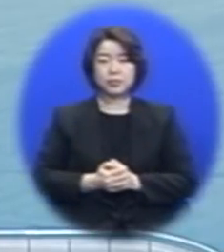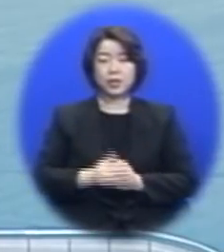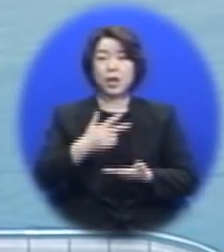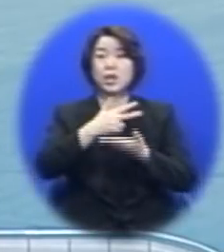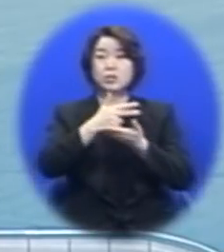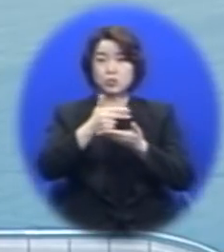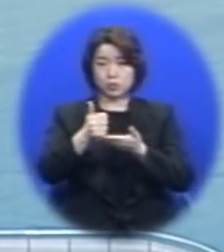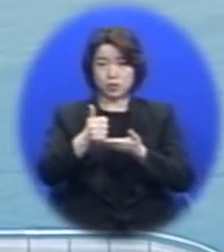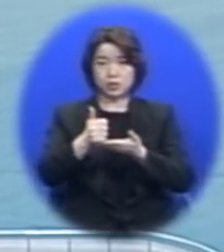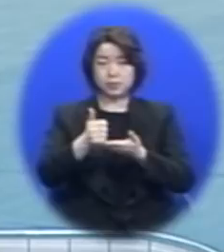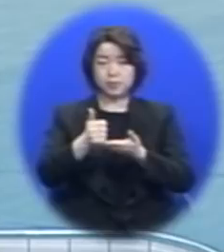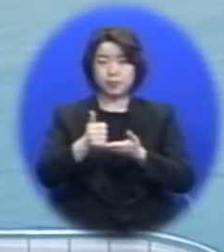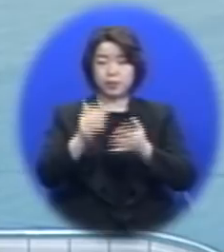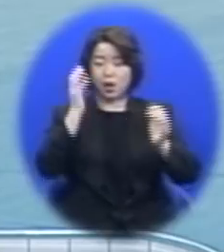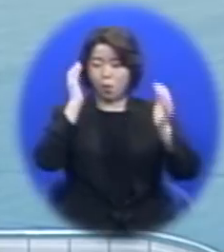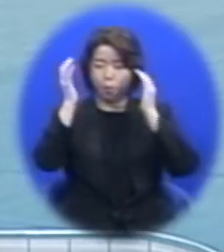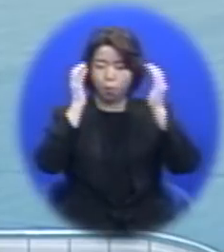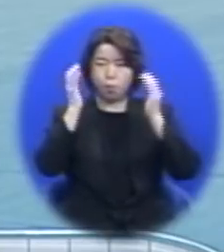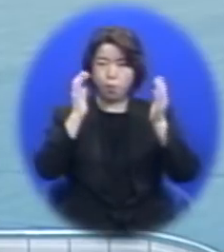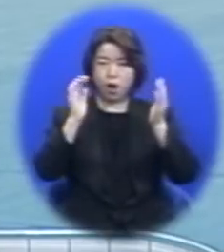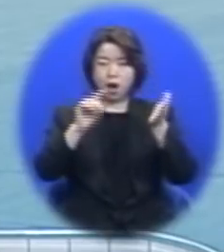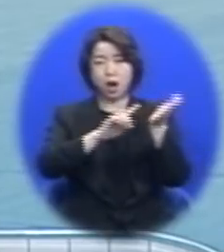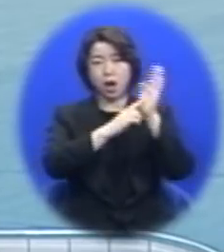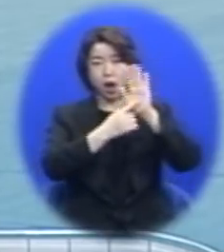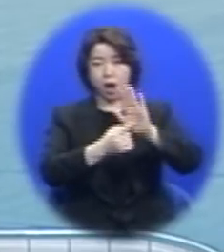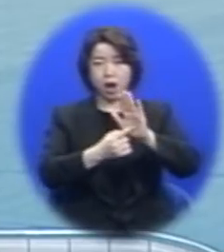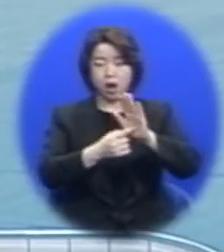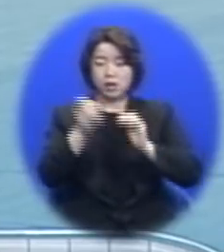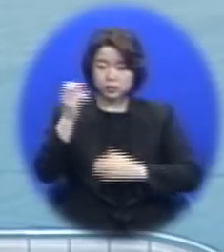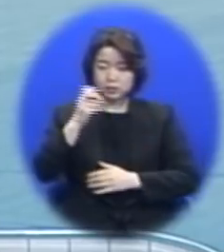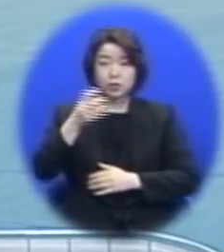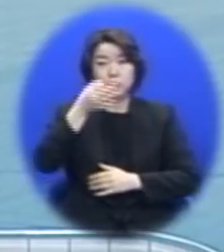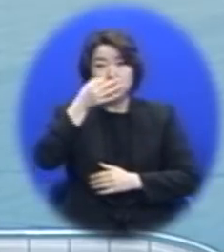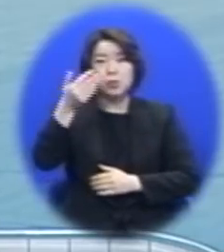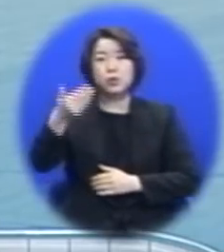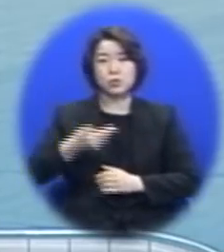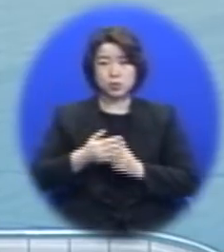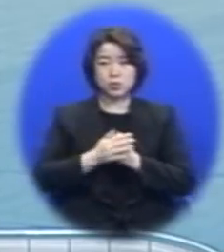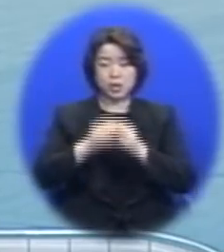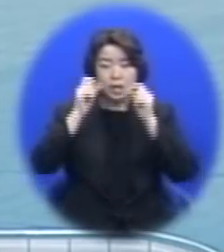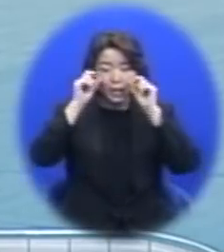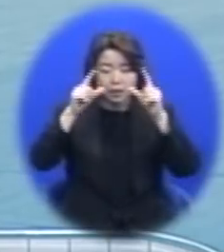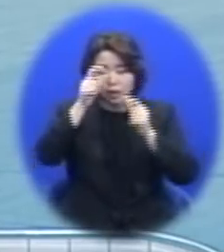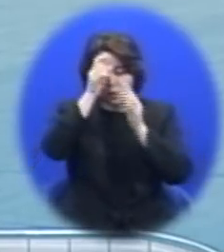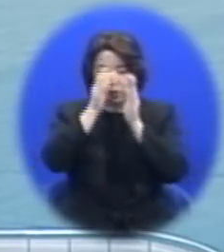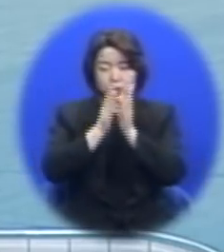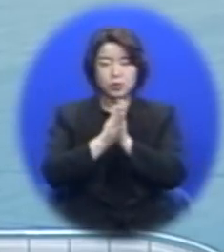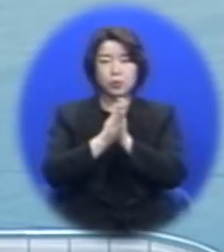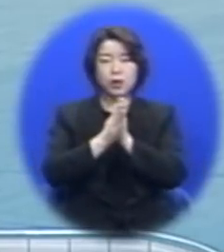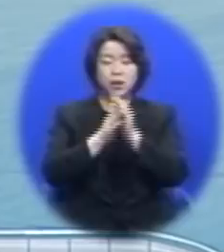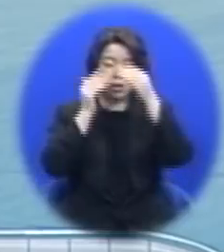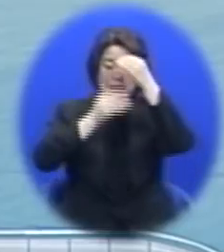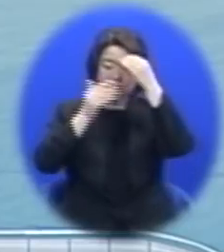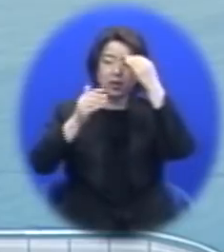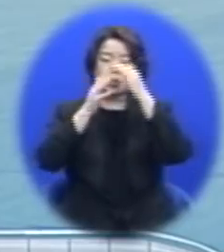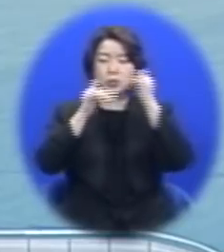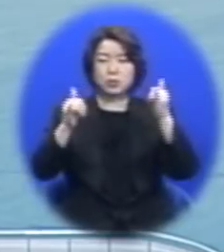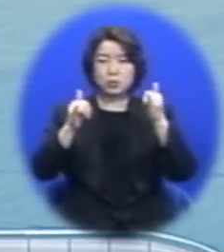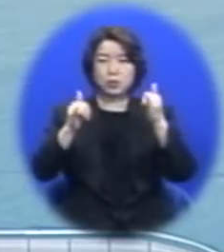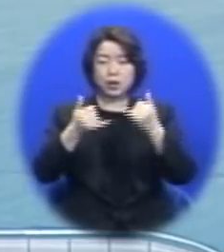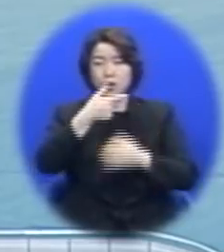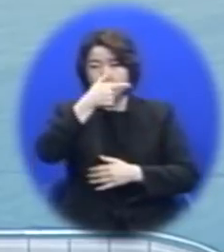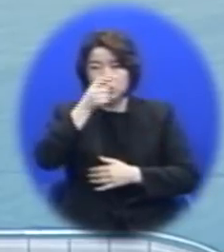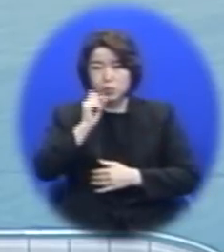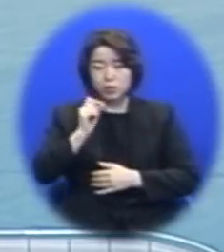주님, 환난의 징조는 자꾸 보여주시는데 깨어 기도할 성도들이 너무 없어서 안타까워하시는